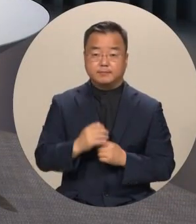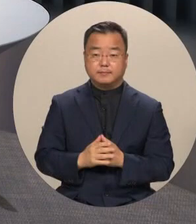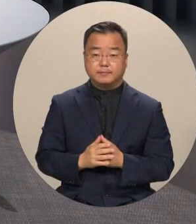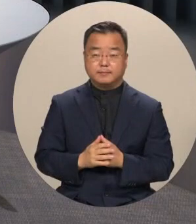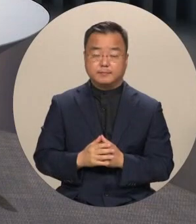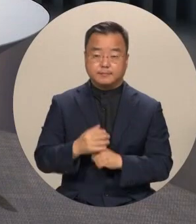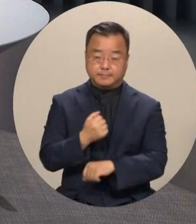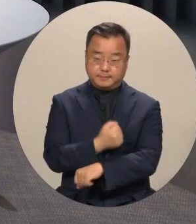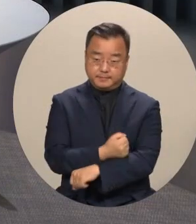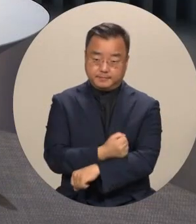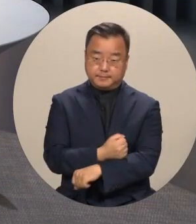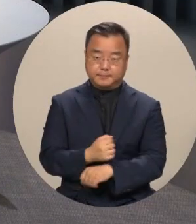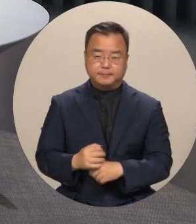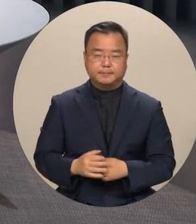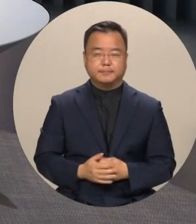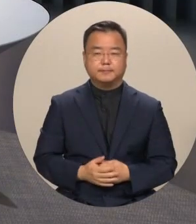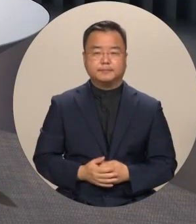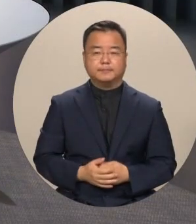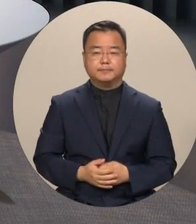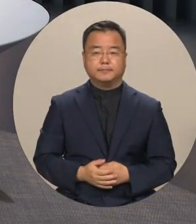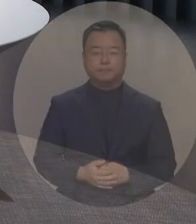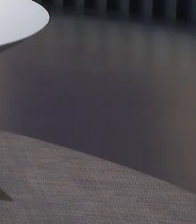박광주 기자가 들었습니다